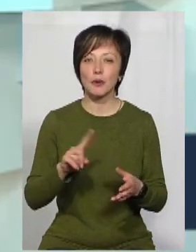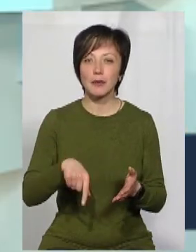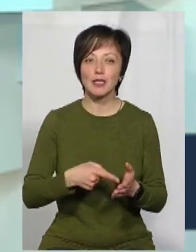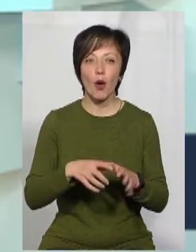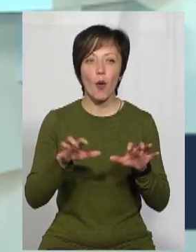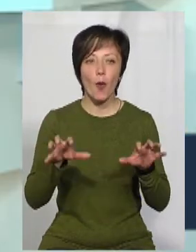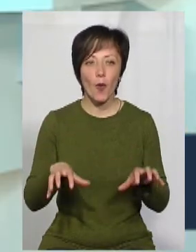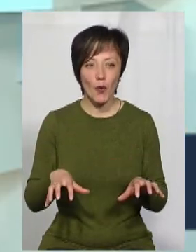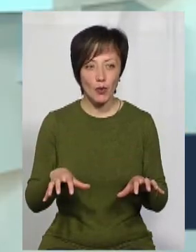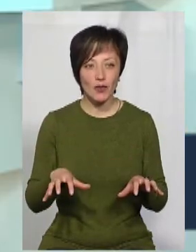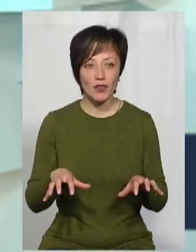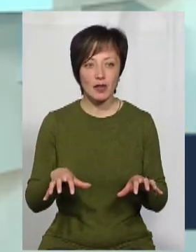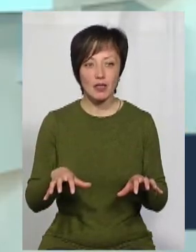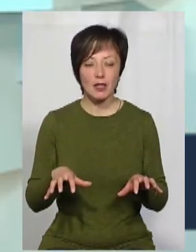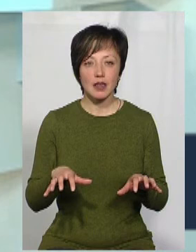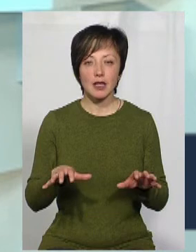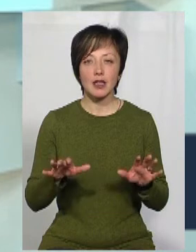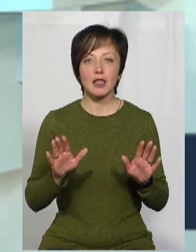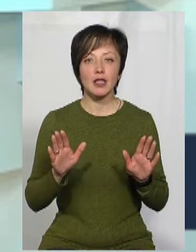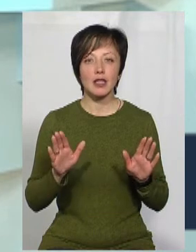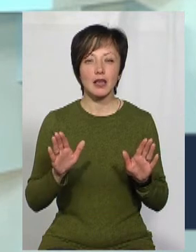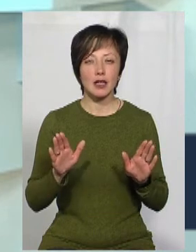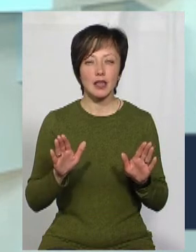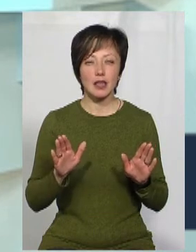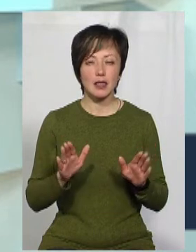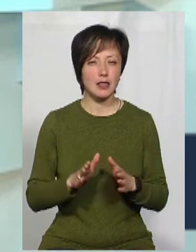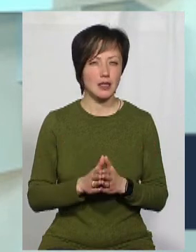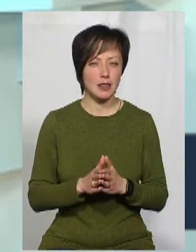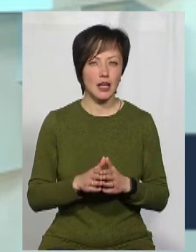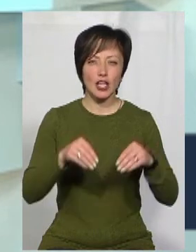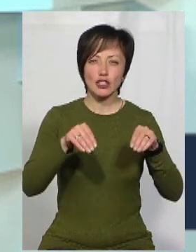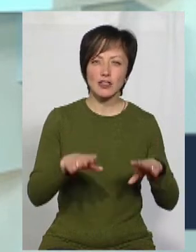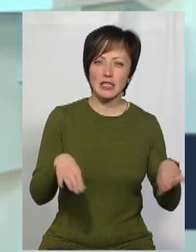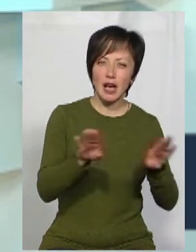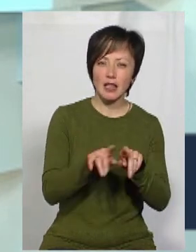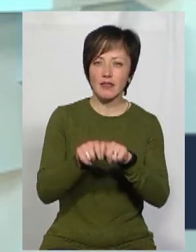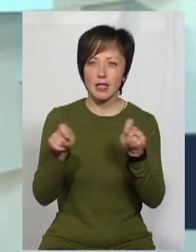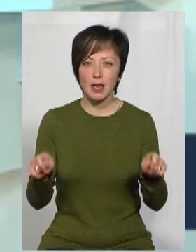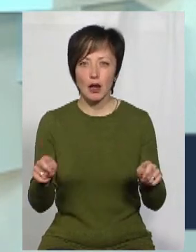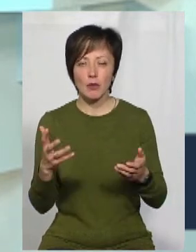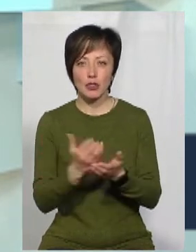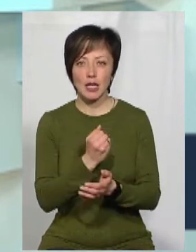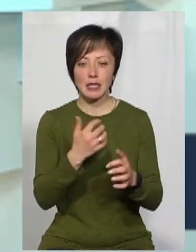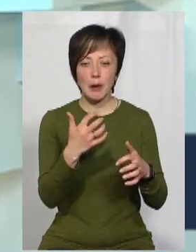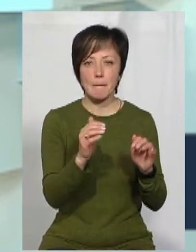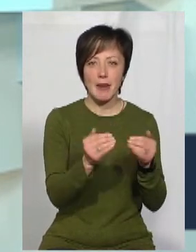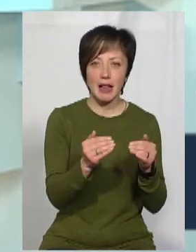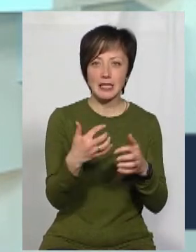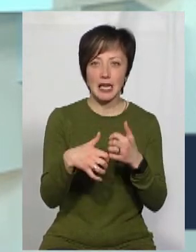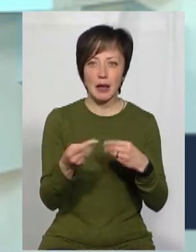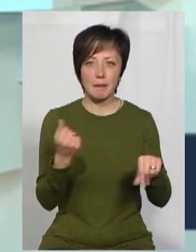міські голови коректували, де відкрити бізнес, де відкрити. А так виходить, що мілкий, середній бізнес